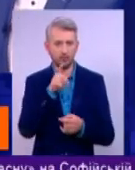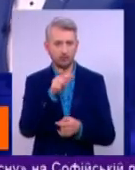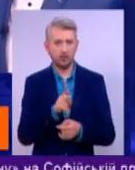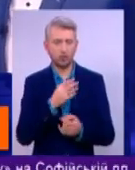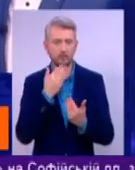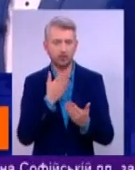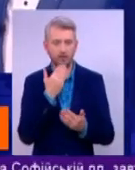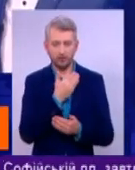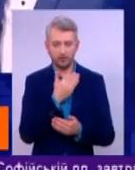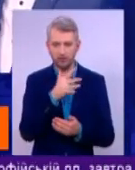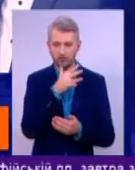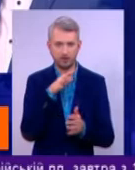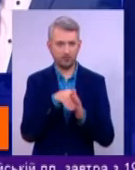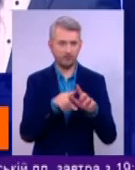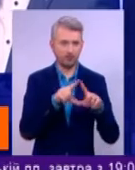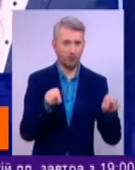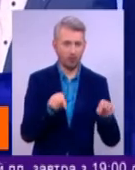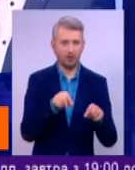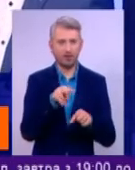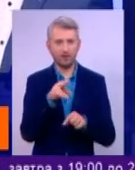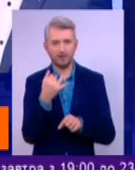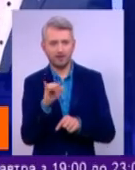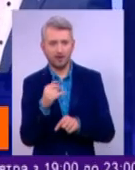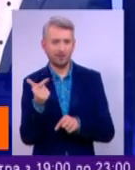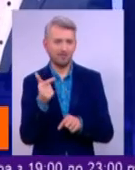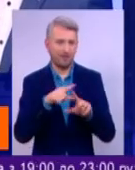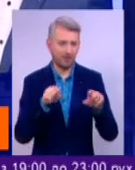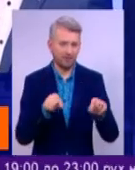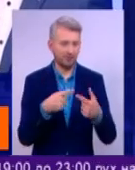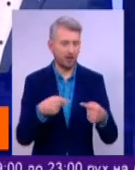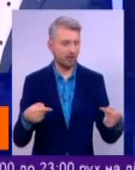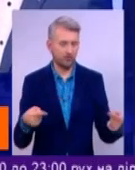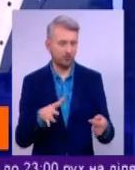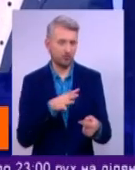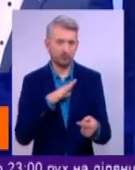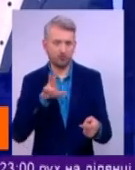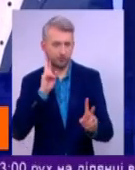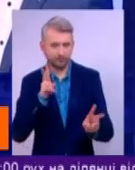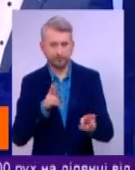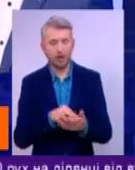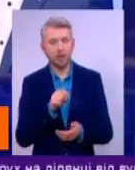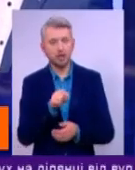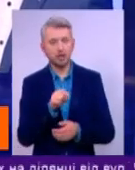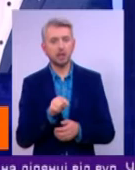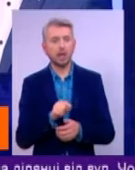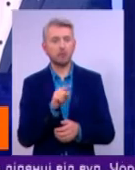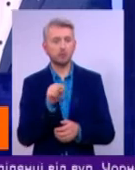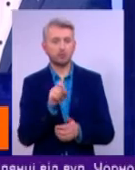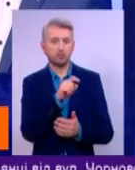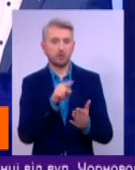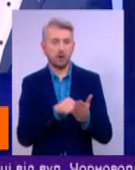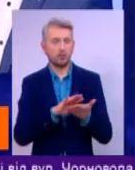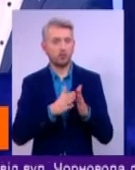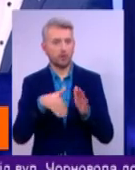звертається в останні часи в тих же школах, ліцеях, гімназіях і таке інше. Тобто там з цього приводу